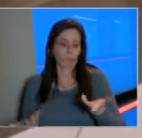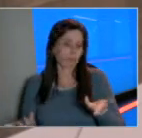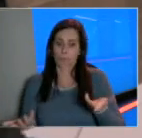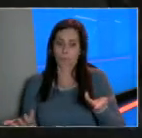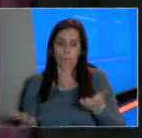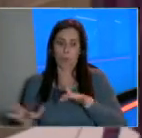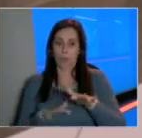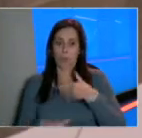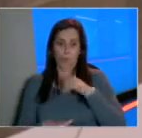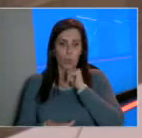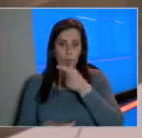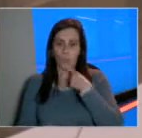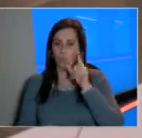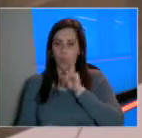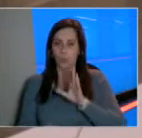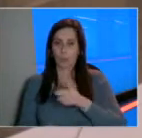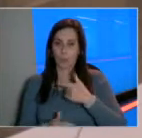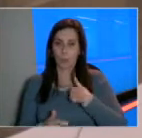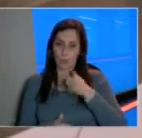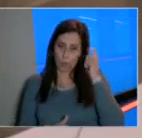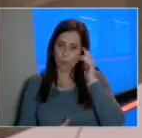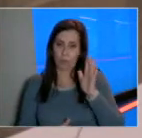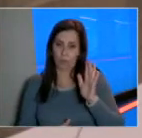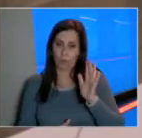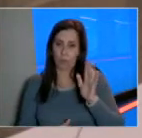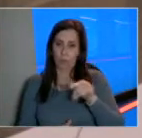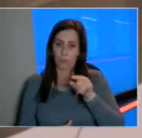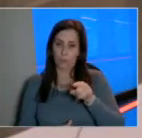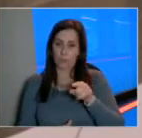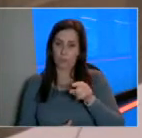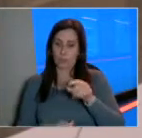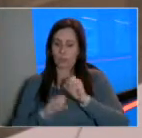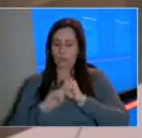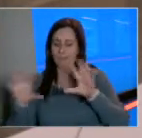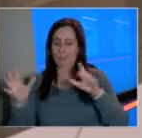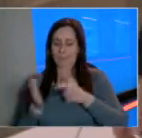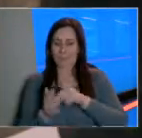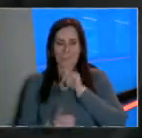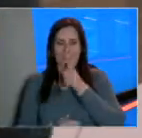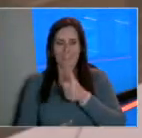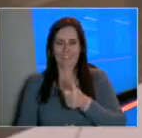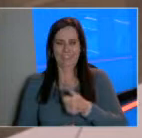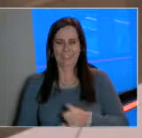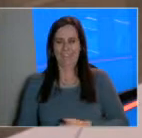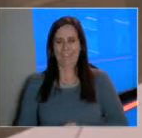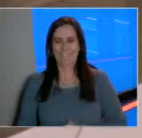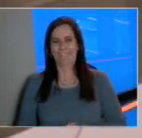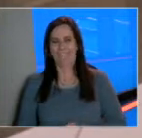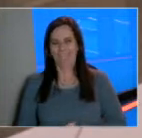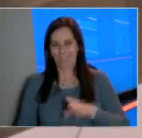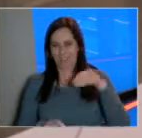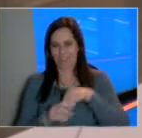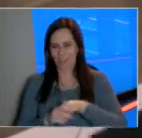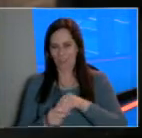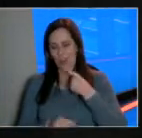מקרה. אני לא רוצה לנקוב בשמות, כי אני מניחה שזה איכשהו יפורסם, אז אני לא רוצה להיות בתוך